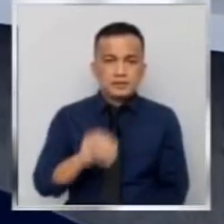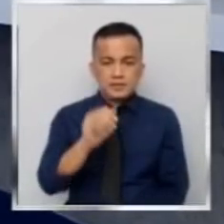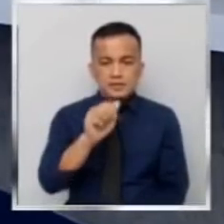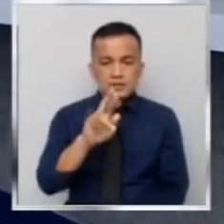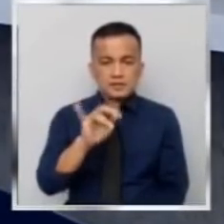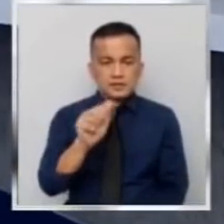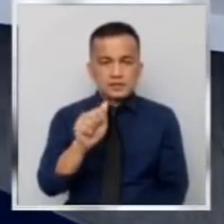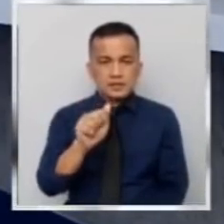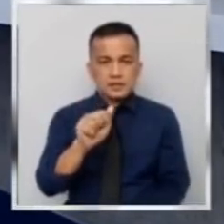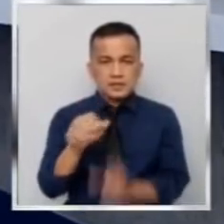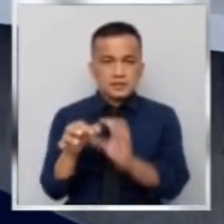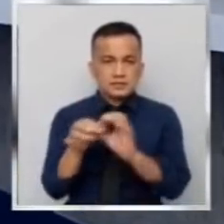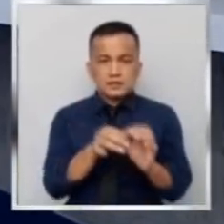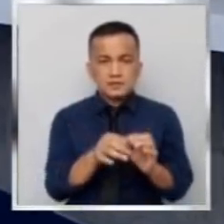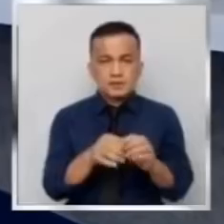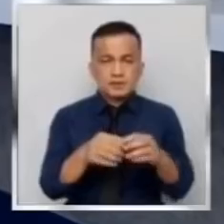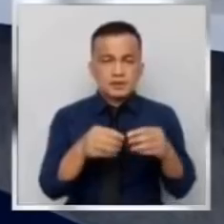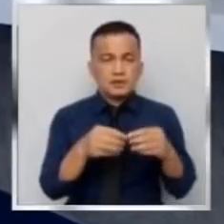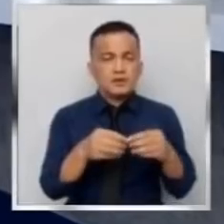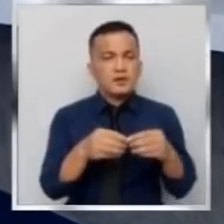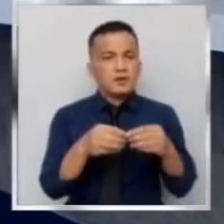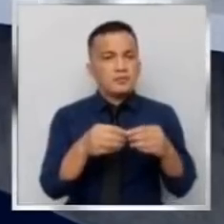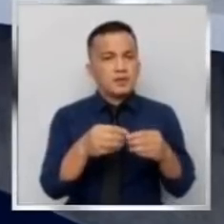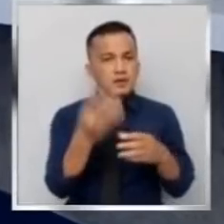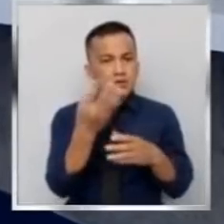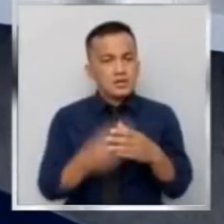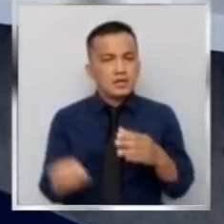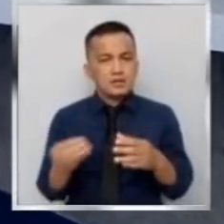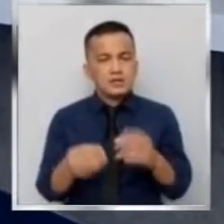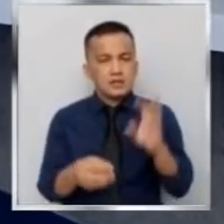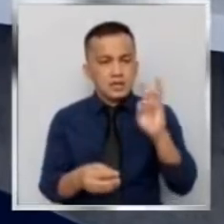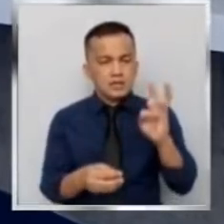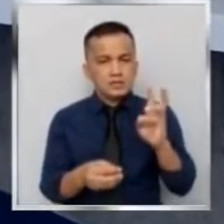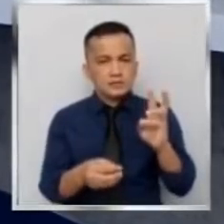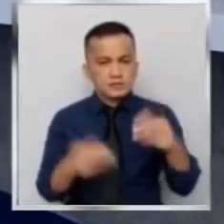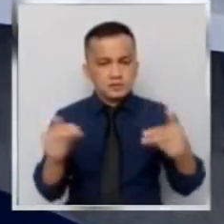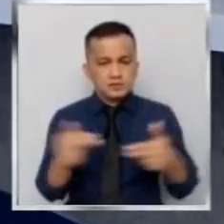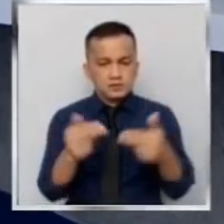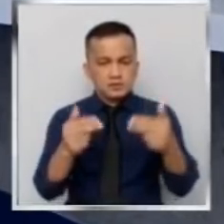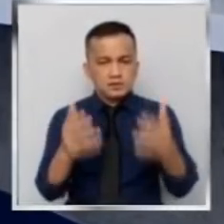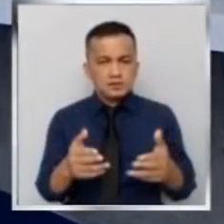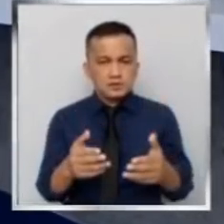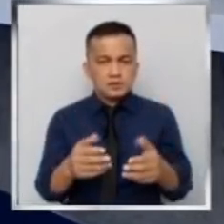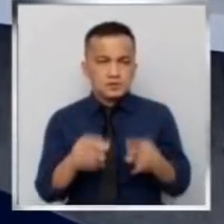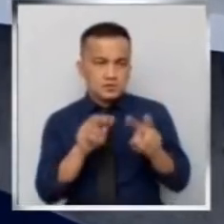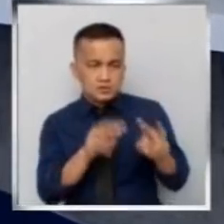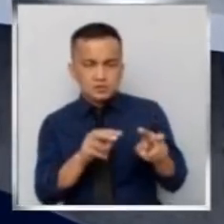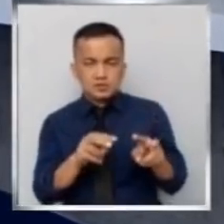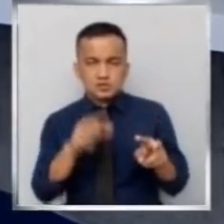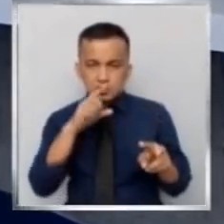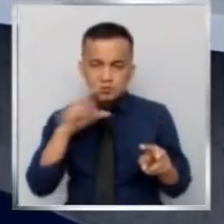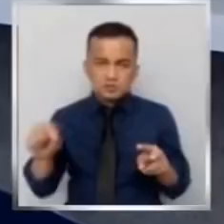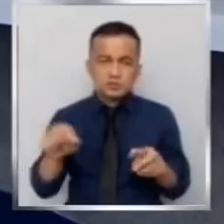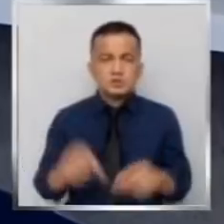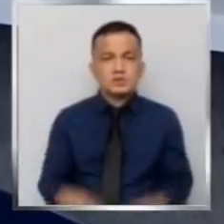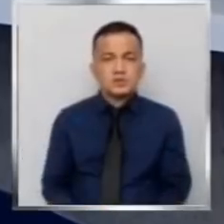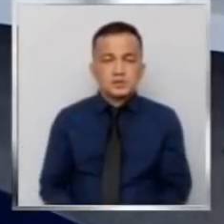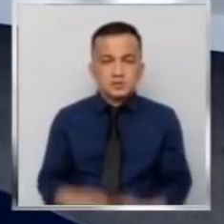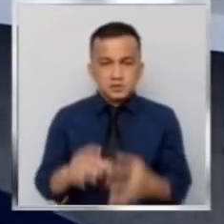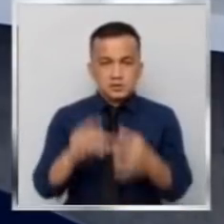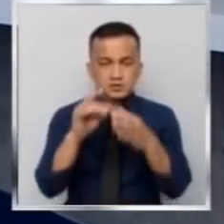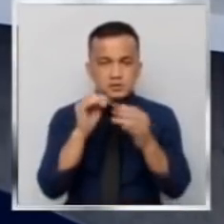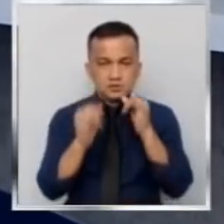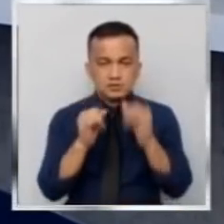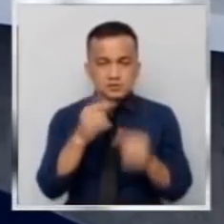ng anim na sabongero. Idiriin sila ng testigong nagkwento ng kanyang nasaksihan sa eksklusibong panayam ng GMA